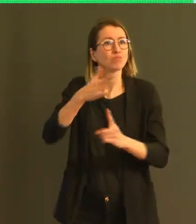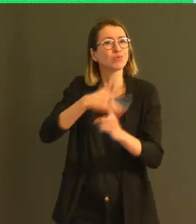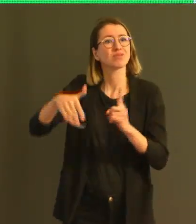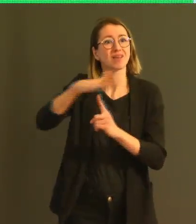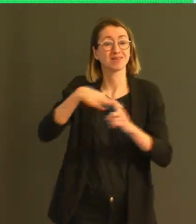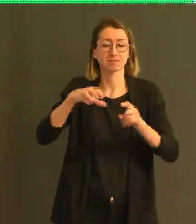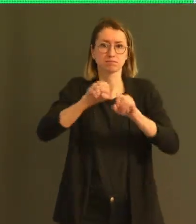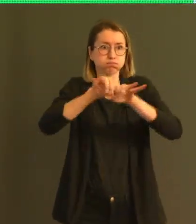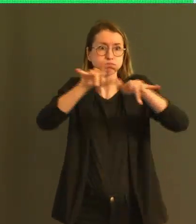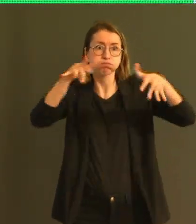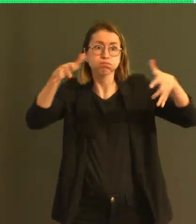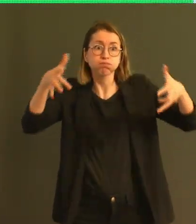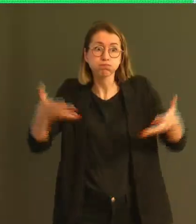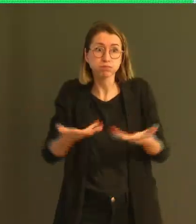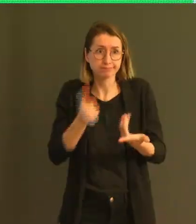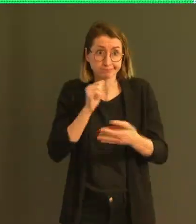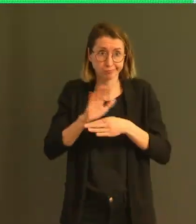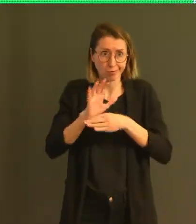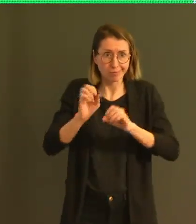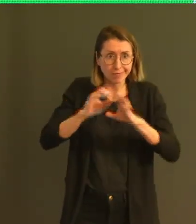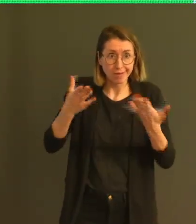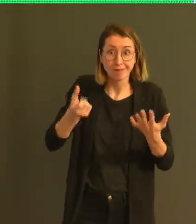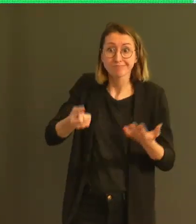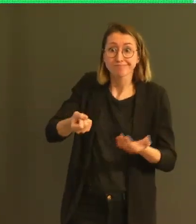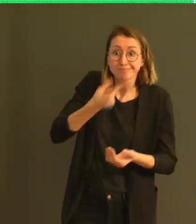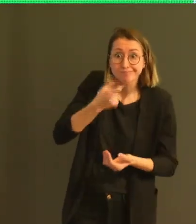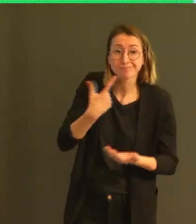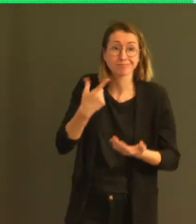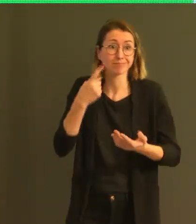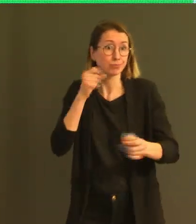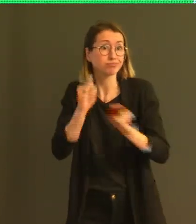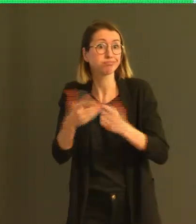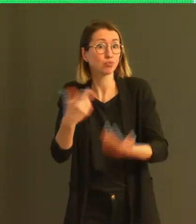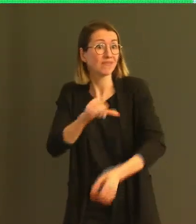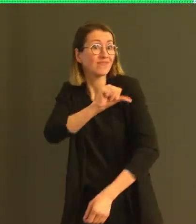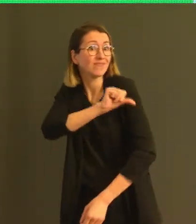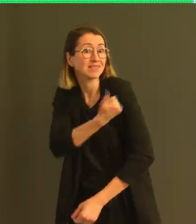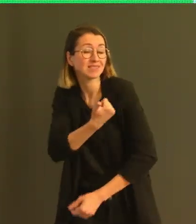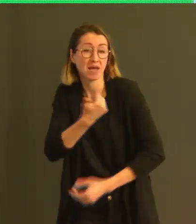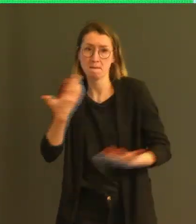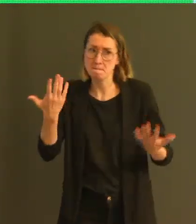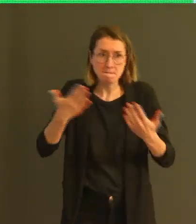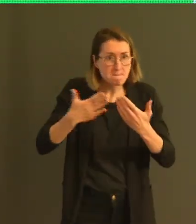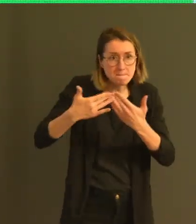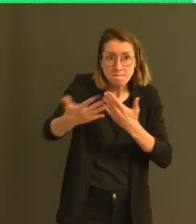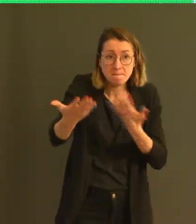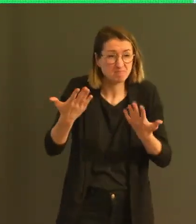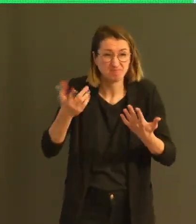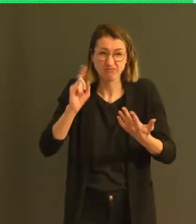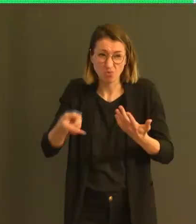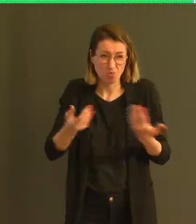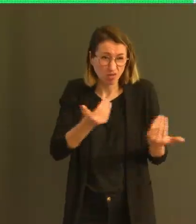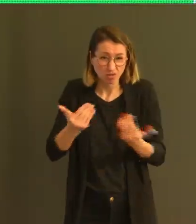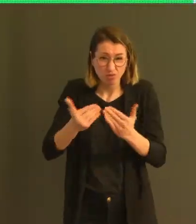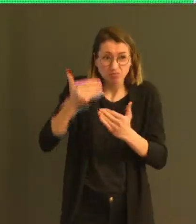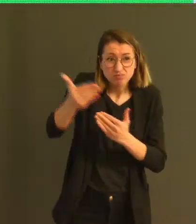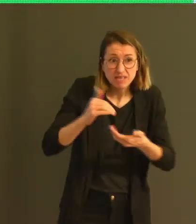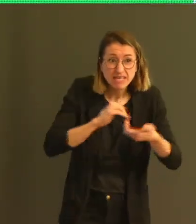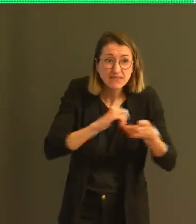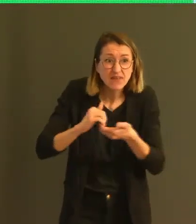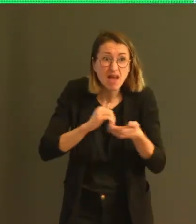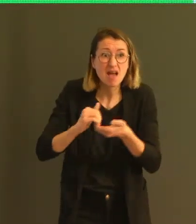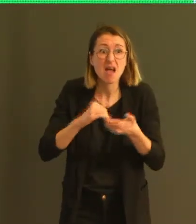ni d'un vaccin qui au plus tôt ne sera pas là avant l'automne ou avant l'hiver dans le contexte en question les seuls moyens dont nous disposons